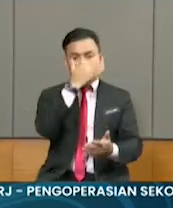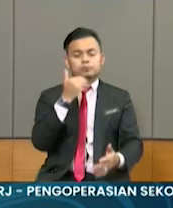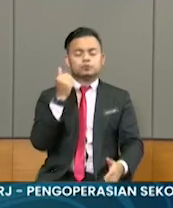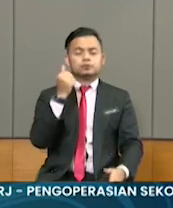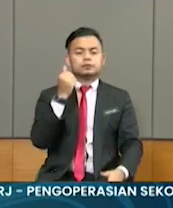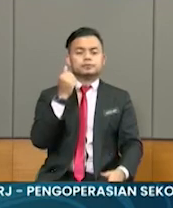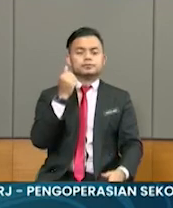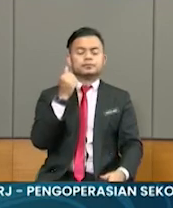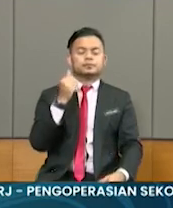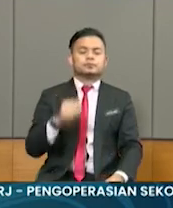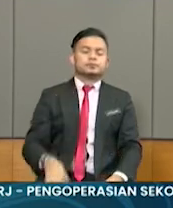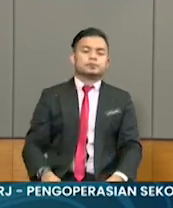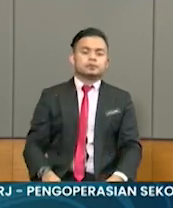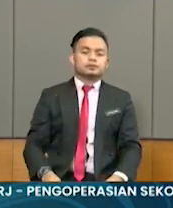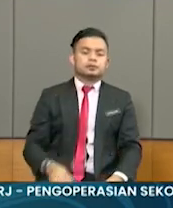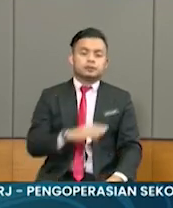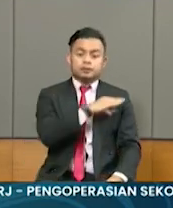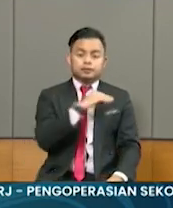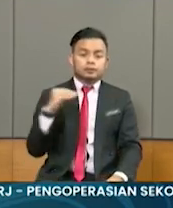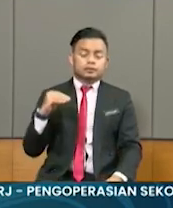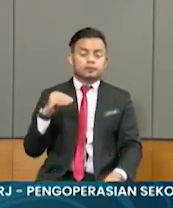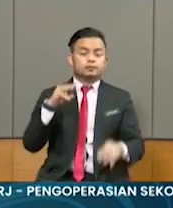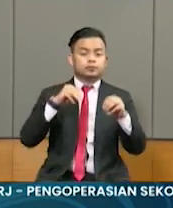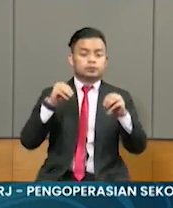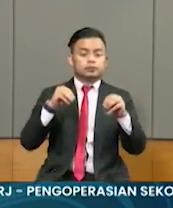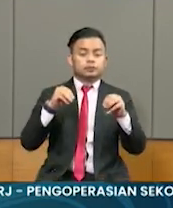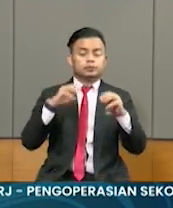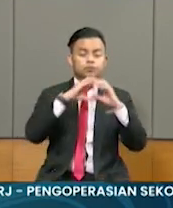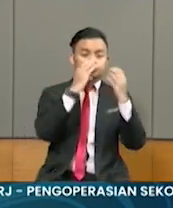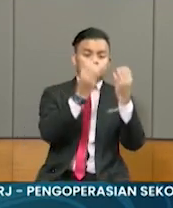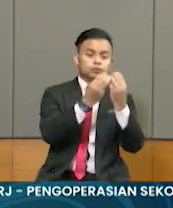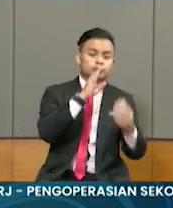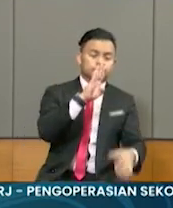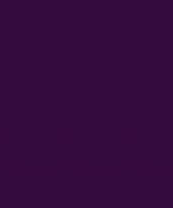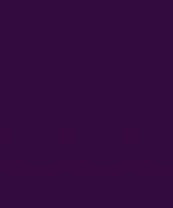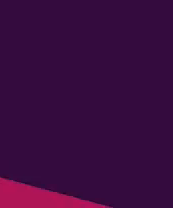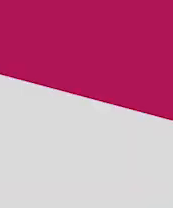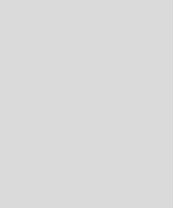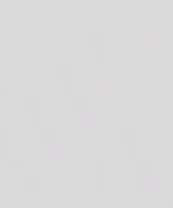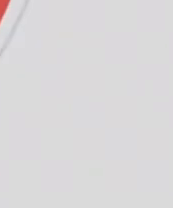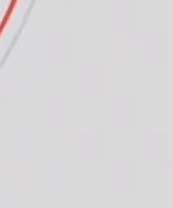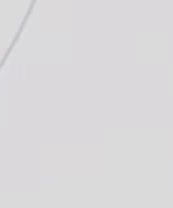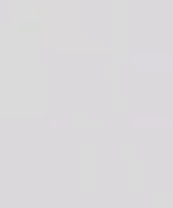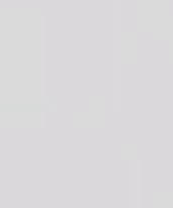maka dan murid kumpulan B akan berada di rumah untuk PDPR.